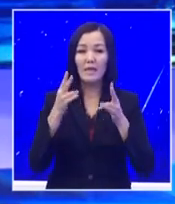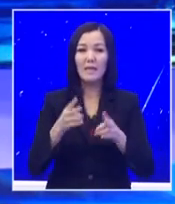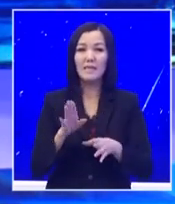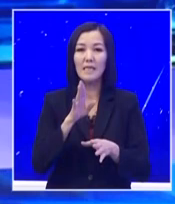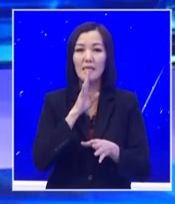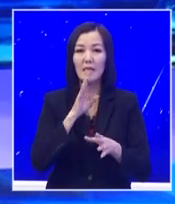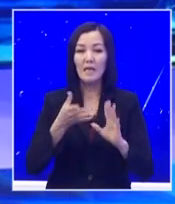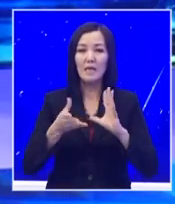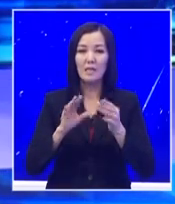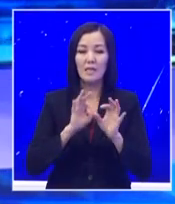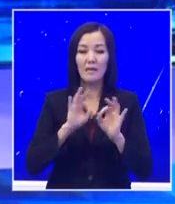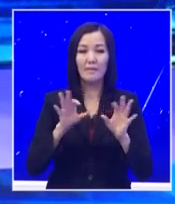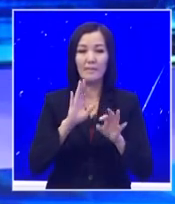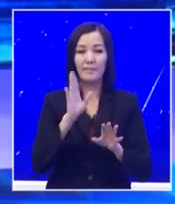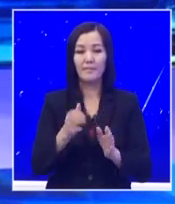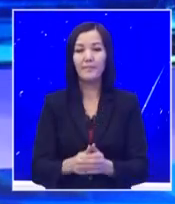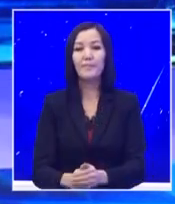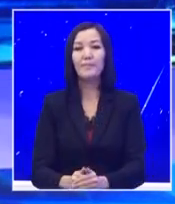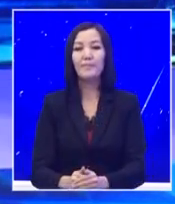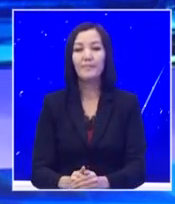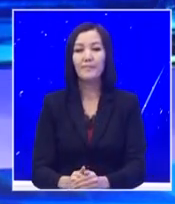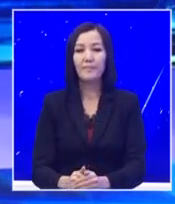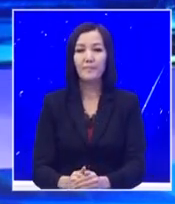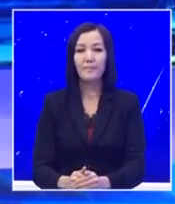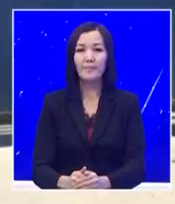ару жайлы тілшіміз Елдана Сәрсенбайқызын тыңдайық.